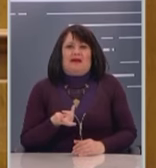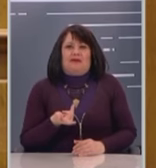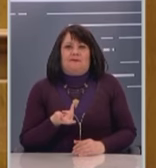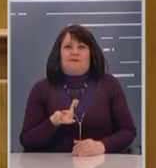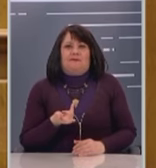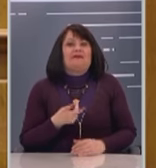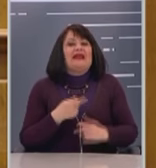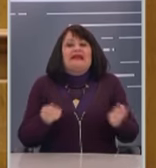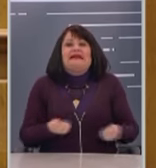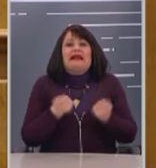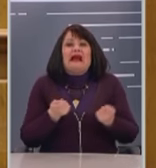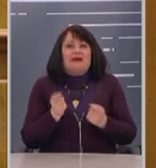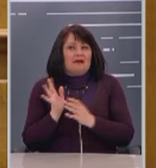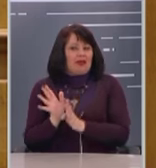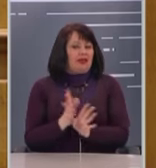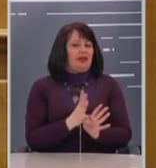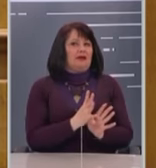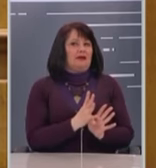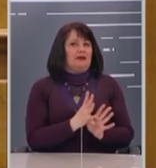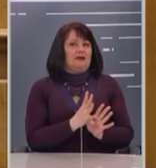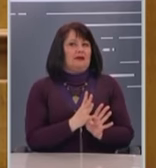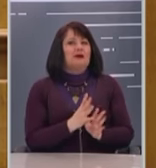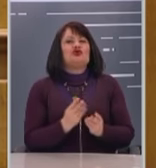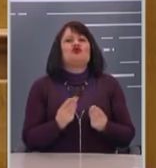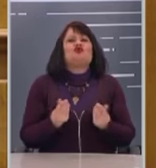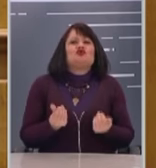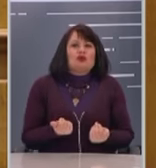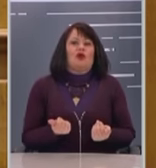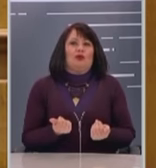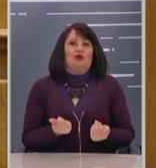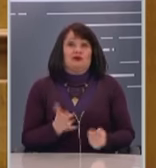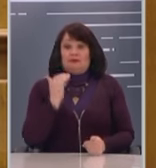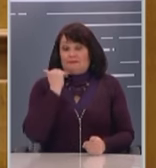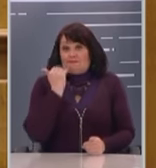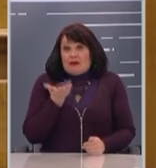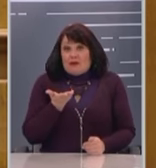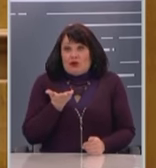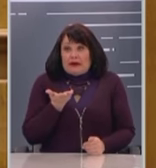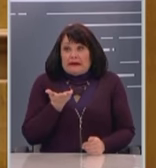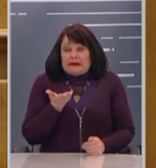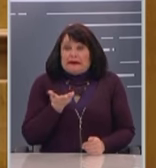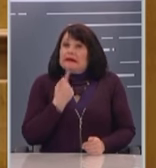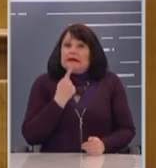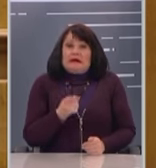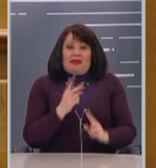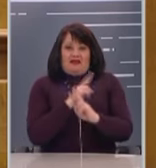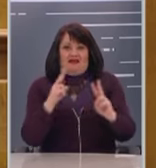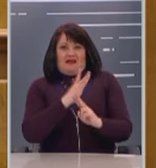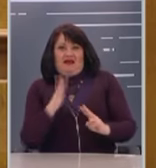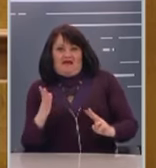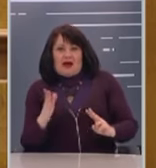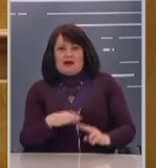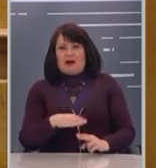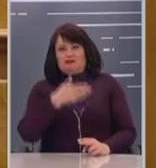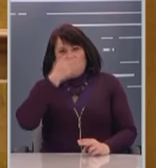η τακτική του αποπροσανατολισμού, με την οποία αφού δεν μπορείτε να υπερασπιστείτε τη διαφάνεια και την